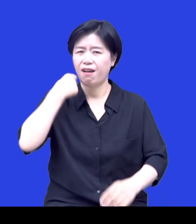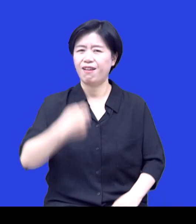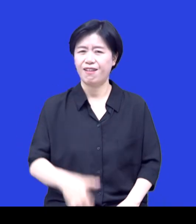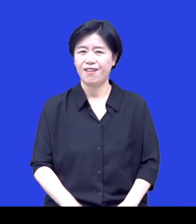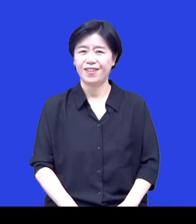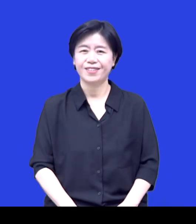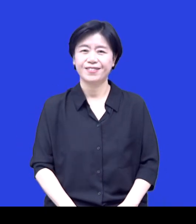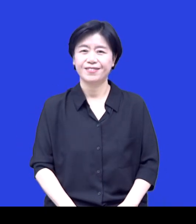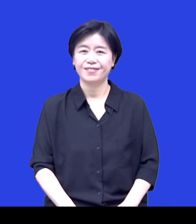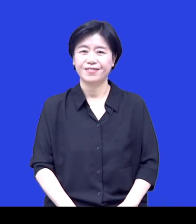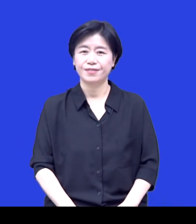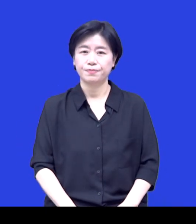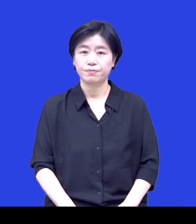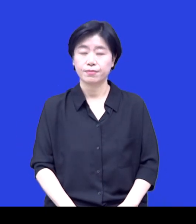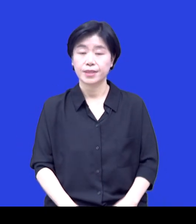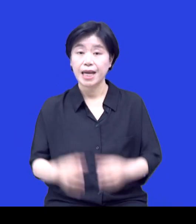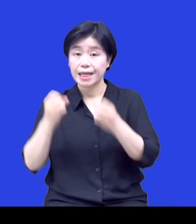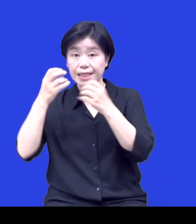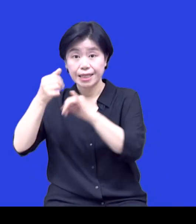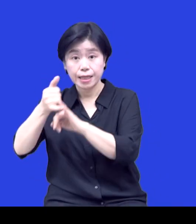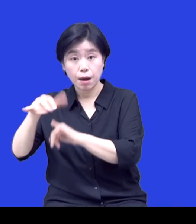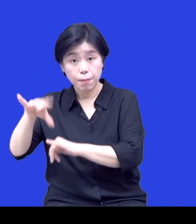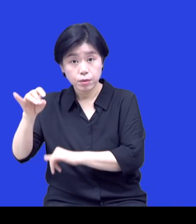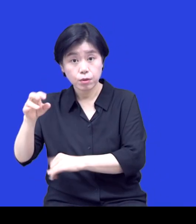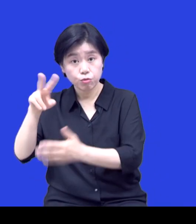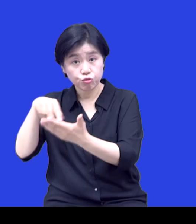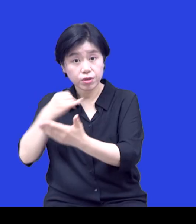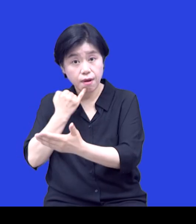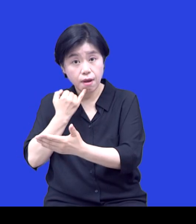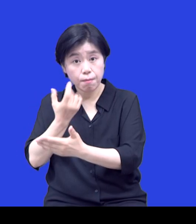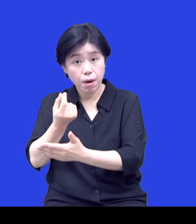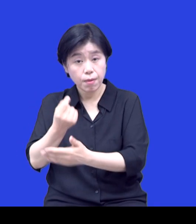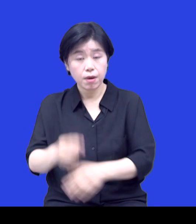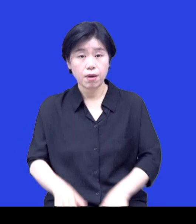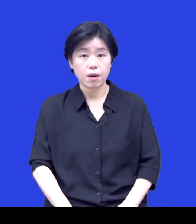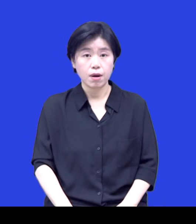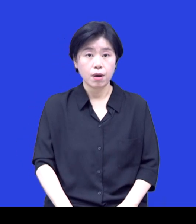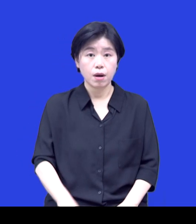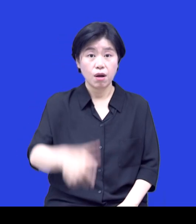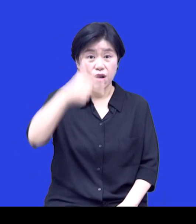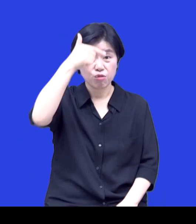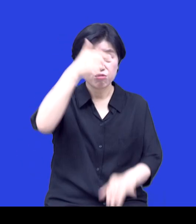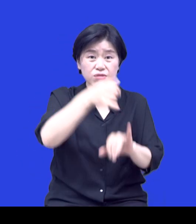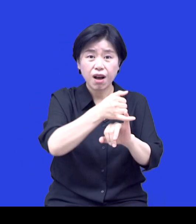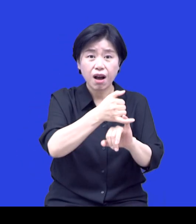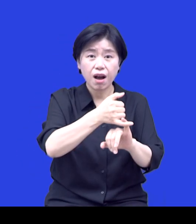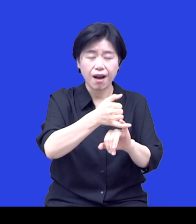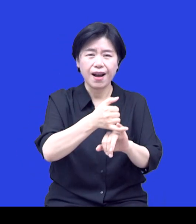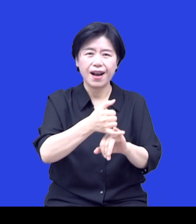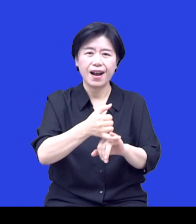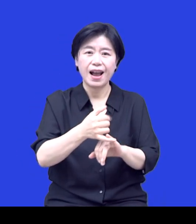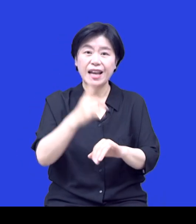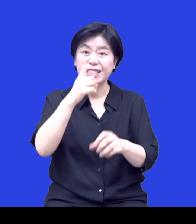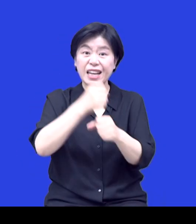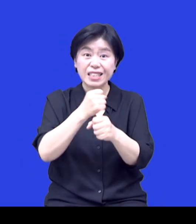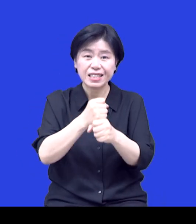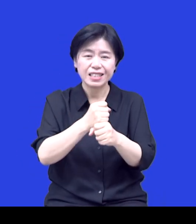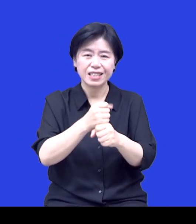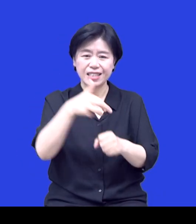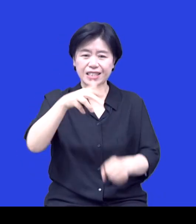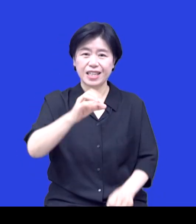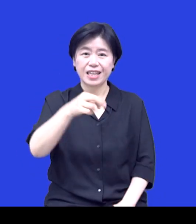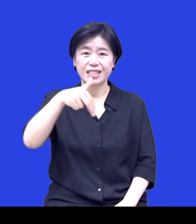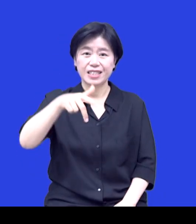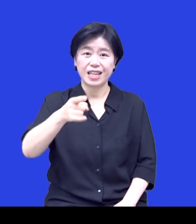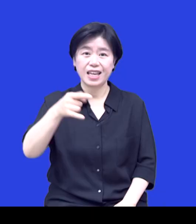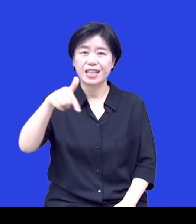사실 저 어떻게 무슨 신약부터 읽는 것도 괜찮죠. 예, 그럼요. 네, 좀 힘들면 구약이 좀 어려울 때는. 그럼요. 왜냐면 창세기만 계속 읽게 되거든요. 맞아. 네. 창세기만